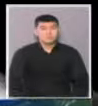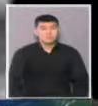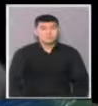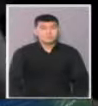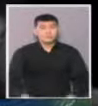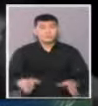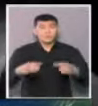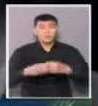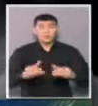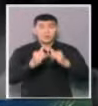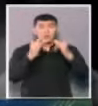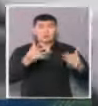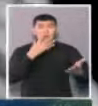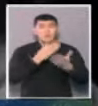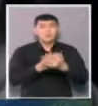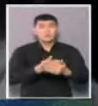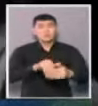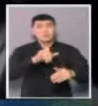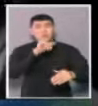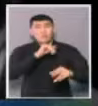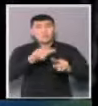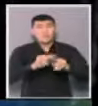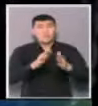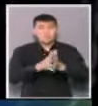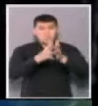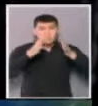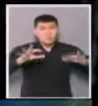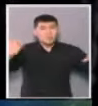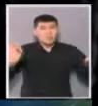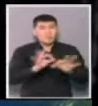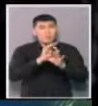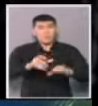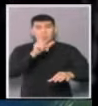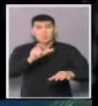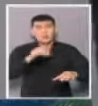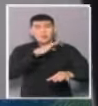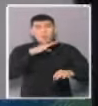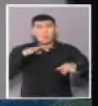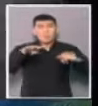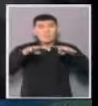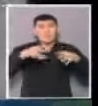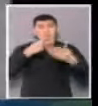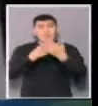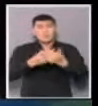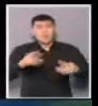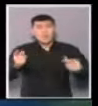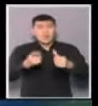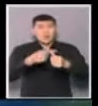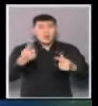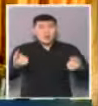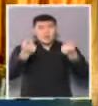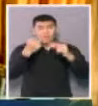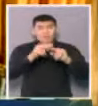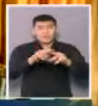Оркестр постепенно развил свое мастерство и технику. Все шире становилась аудитория слушателей. Имя музыкального коллектива,